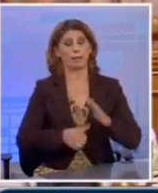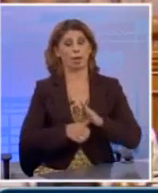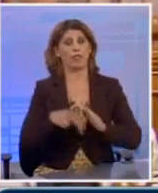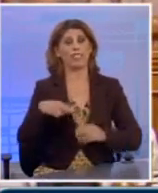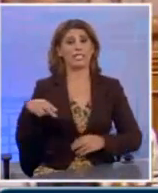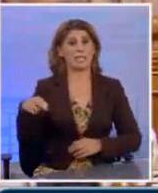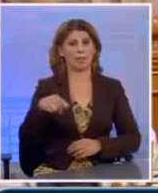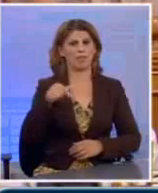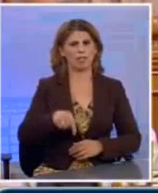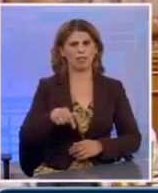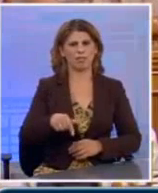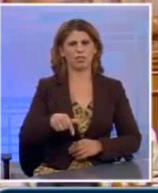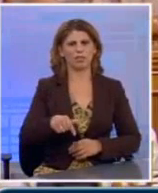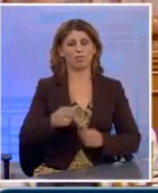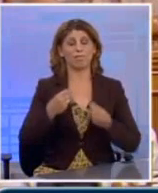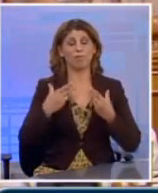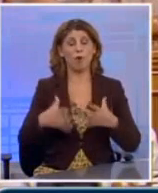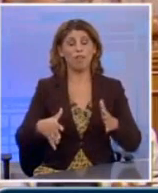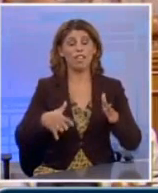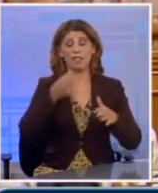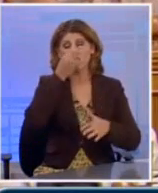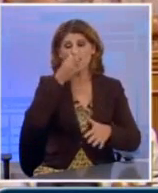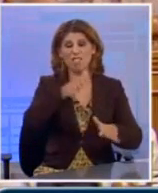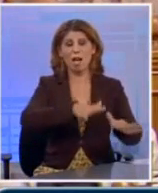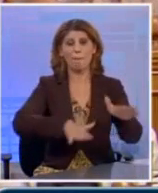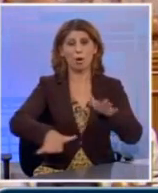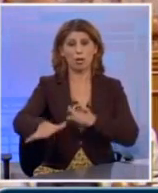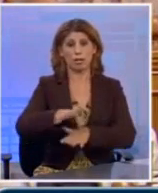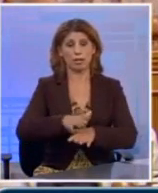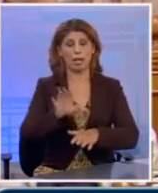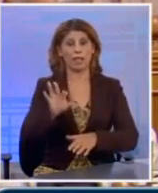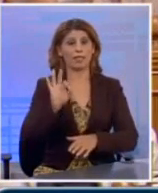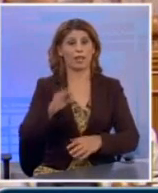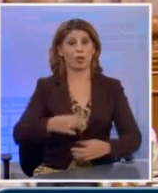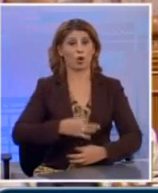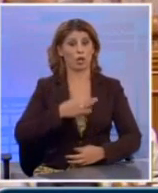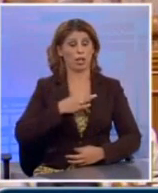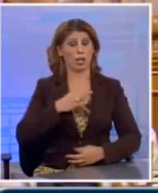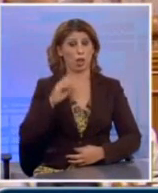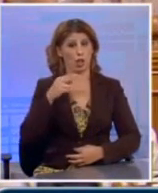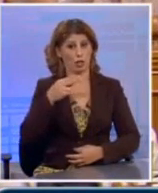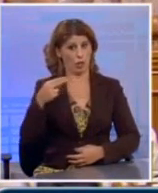όλη αυτή τη φοβερή διαπλοκή λοιπόν, επέλεξε και ο κύριος Θεοδωράκης